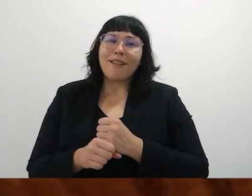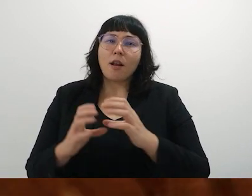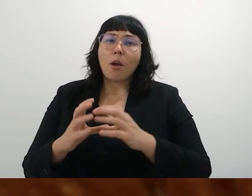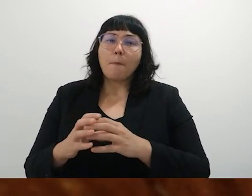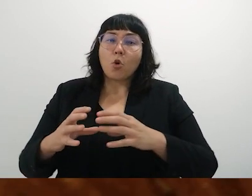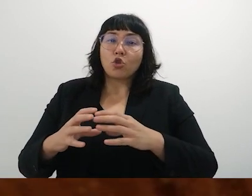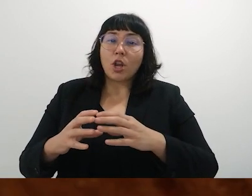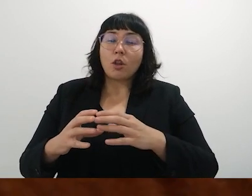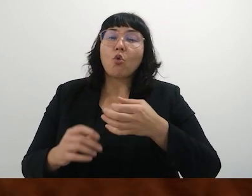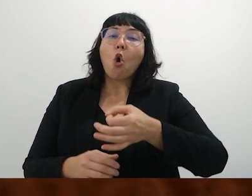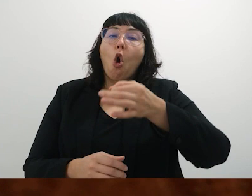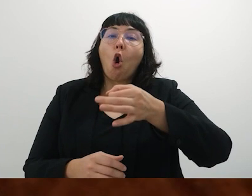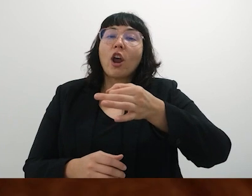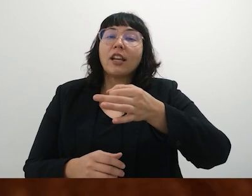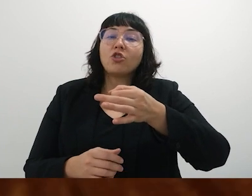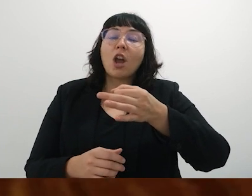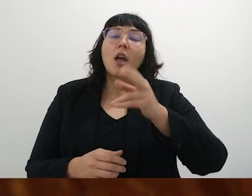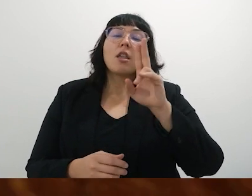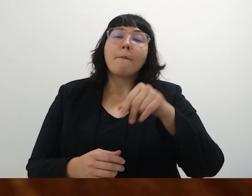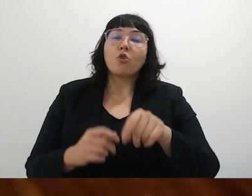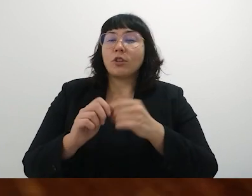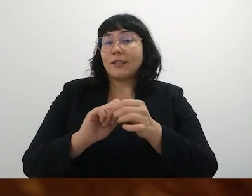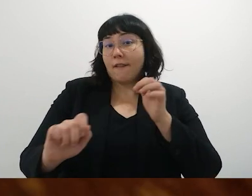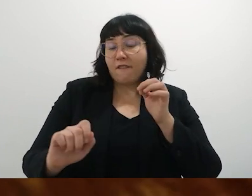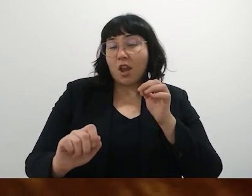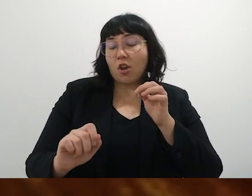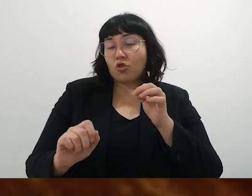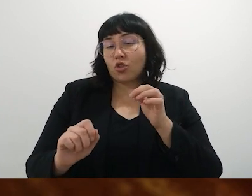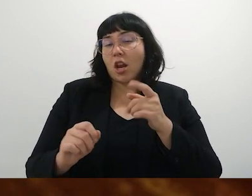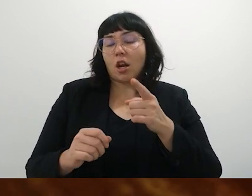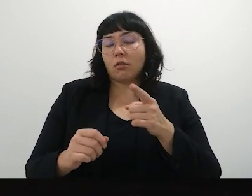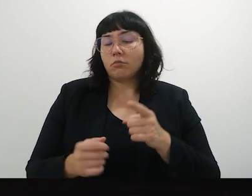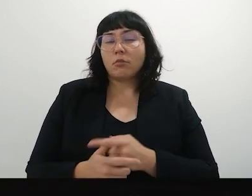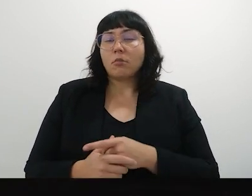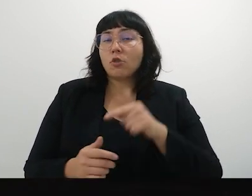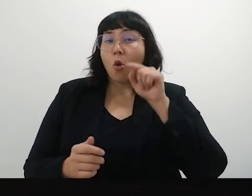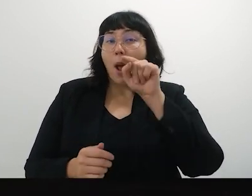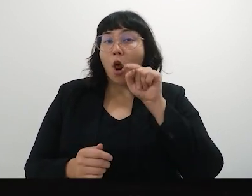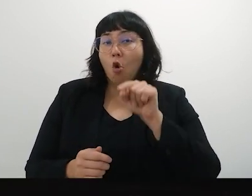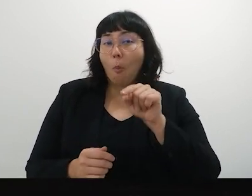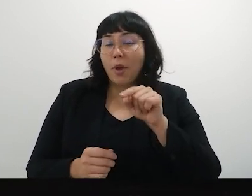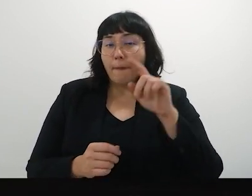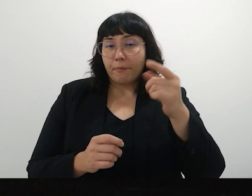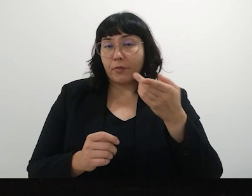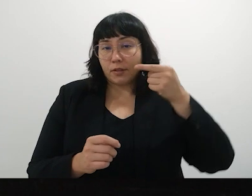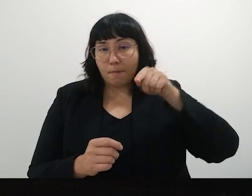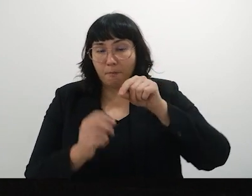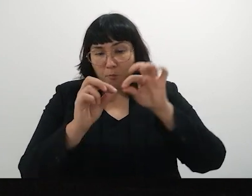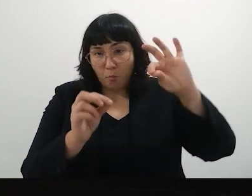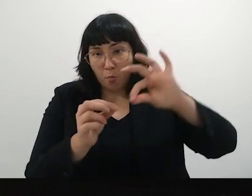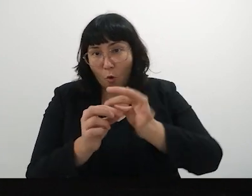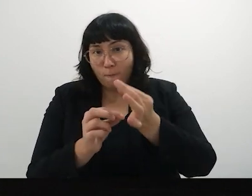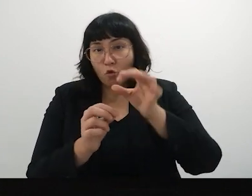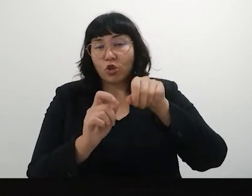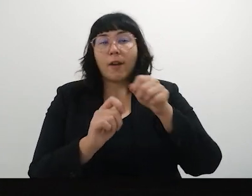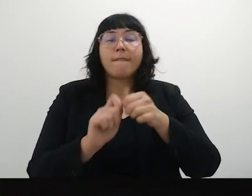ispod grlića sa strane pravljena i proširenja sa 2 rupice za vezivanje vrpce. Na donjoj strani posude nalazile su se 3, a